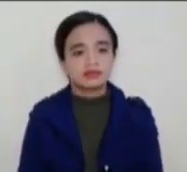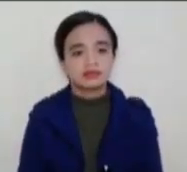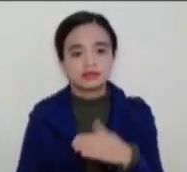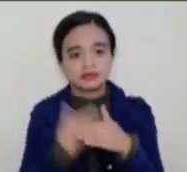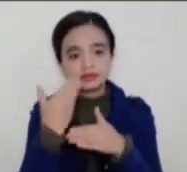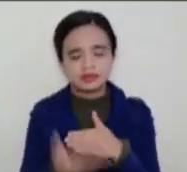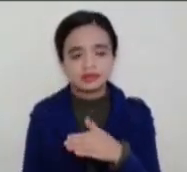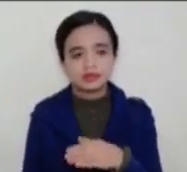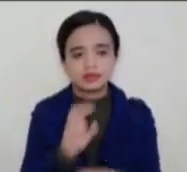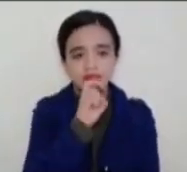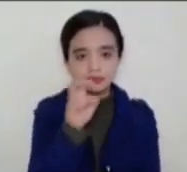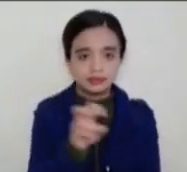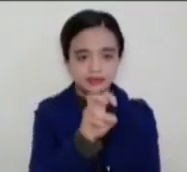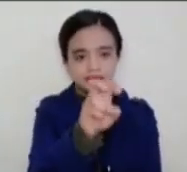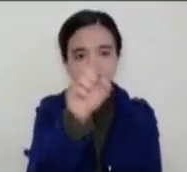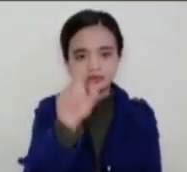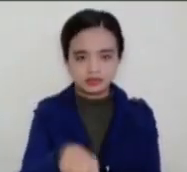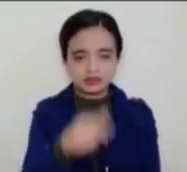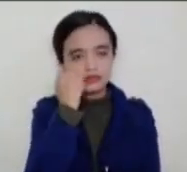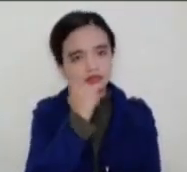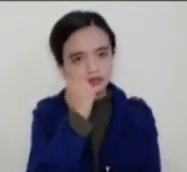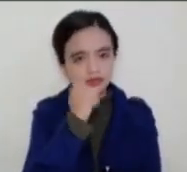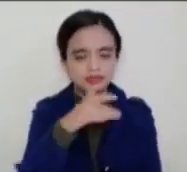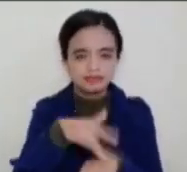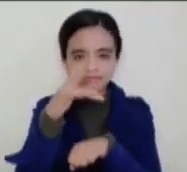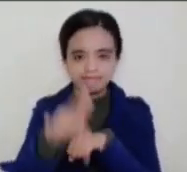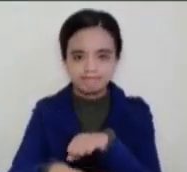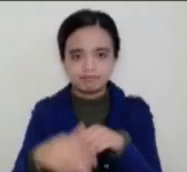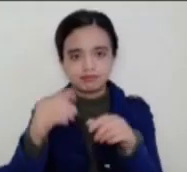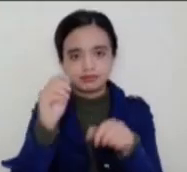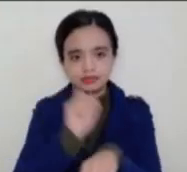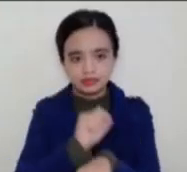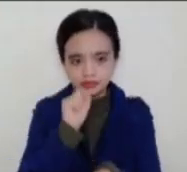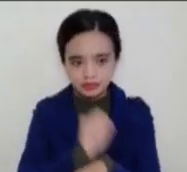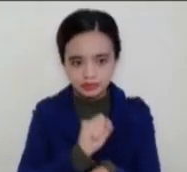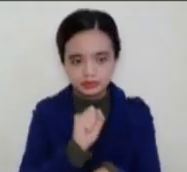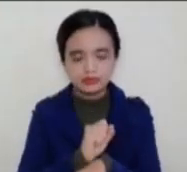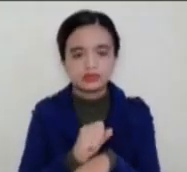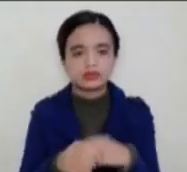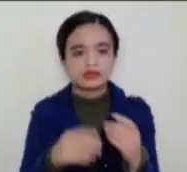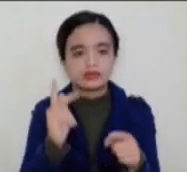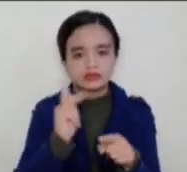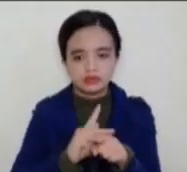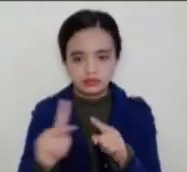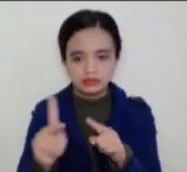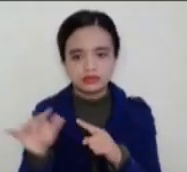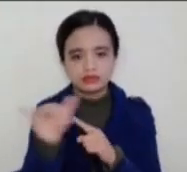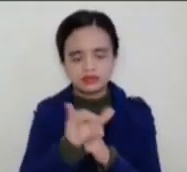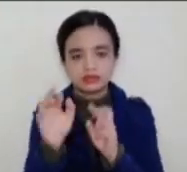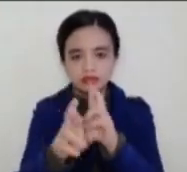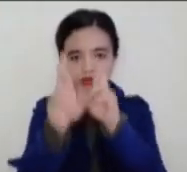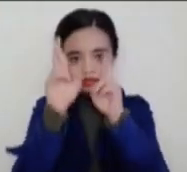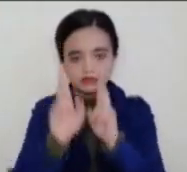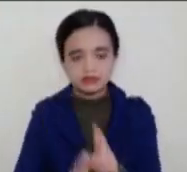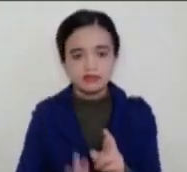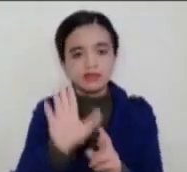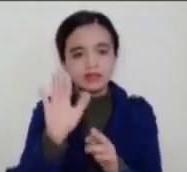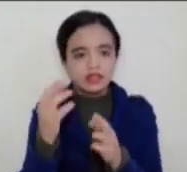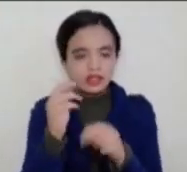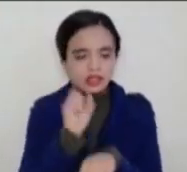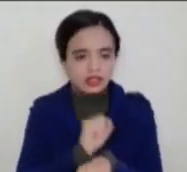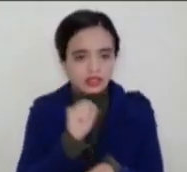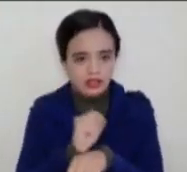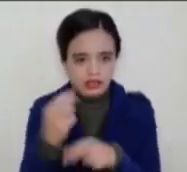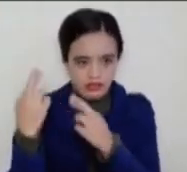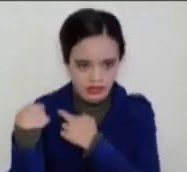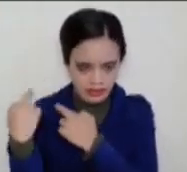na maging on time sa trabaho at meetings to demonstrate professionalism at respect to your job responsibility. At para